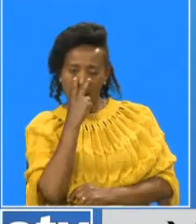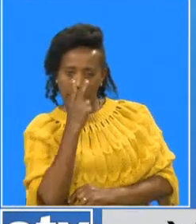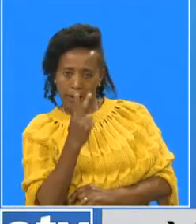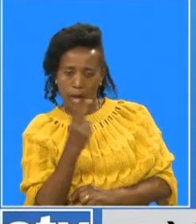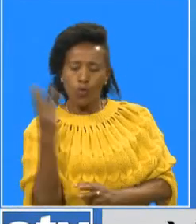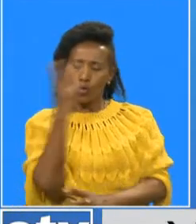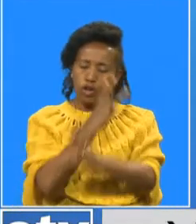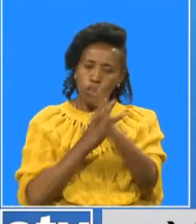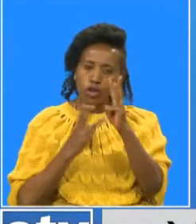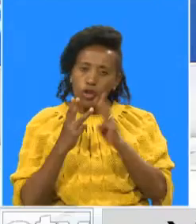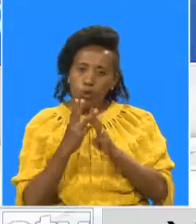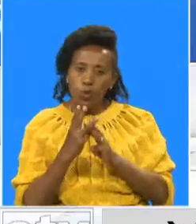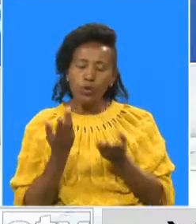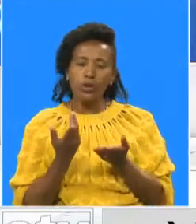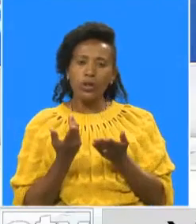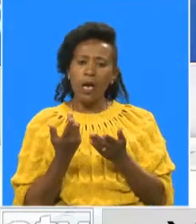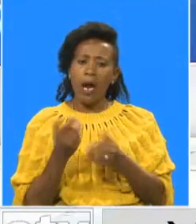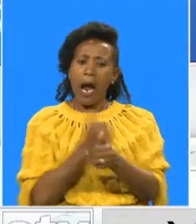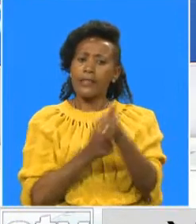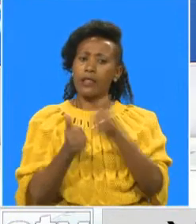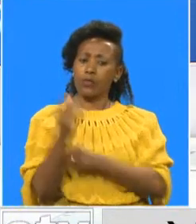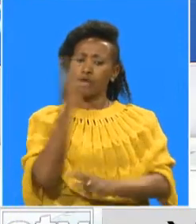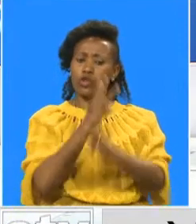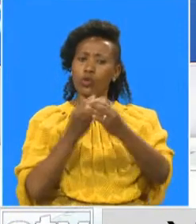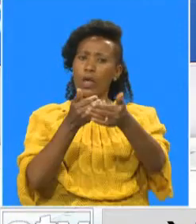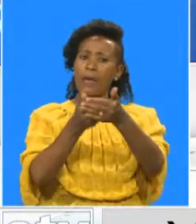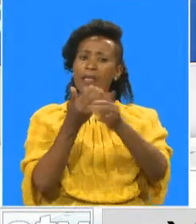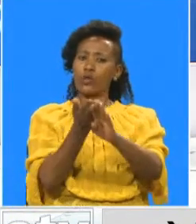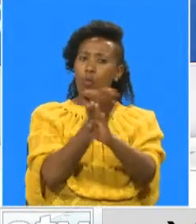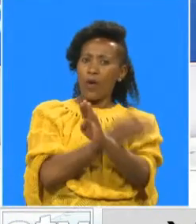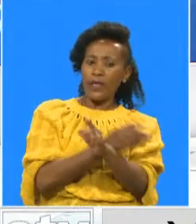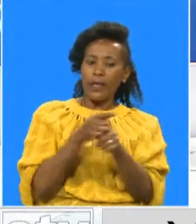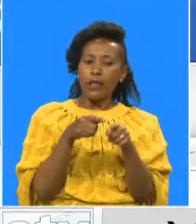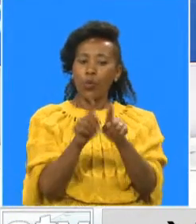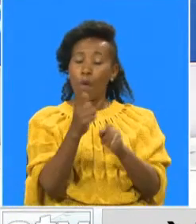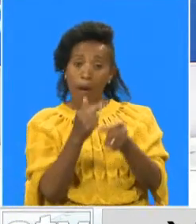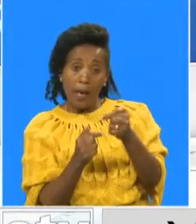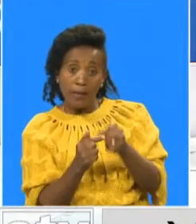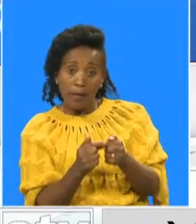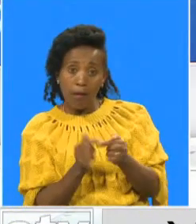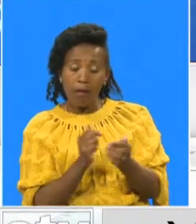የሚታዩትን ችግሮች አስቀድሞ ችግሮቹ ከመድረሳቸው በፊት ጥቆማዊ ሲመጡ